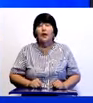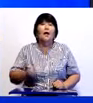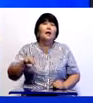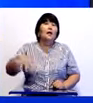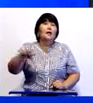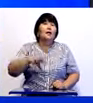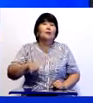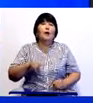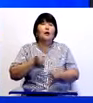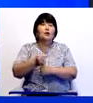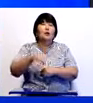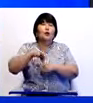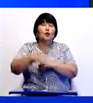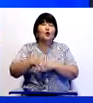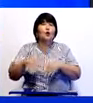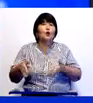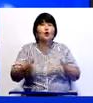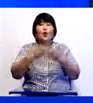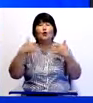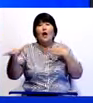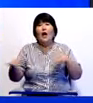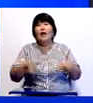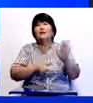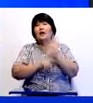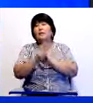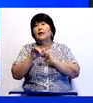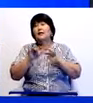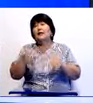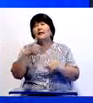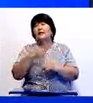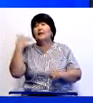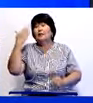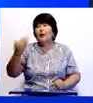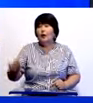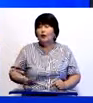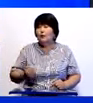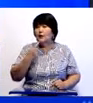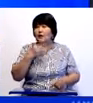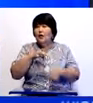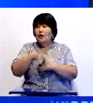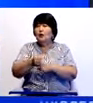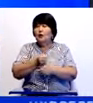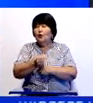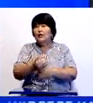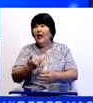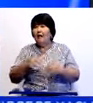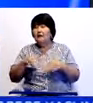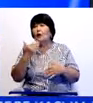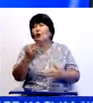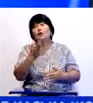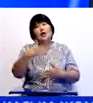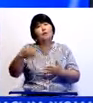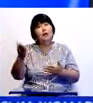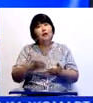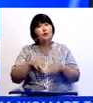Республика көлемінде зорлық-зомбылыққа жол жоқ деп аталатын акция бастау алды. Шараның негізгі мақсаты тұрмыстағы зорлық-зомбылықтың алдын алуға және оны